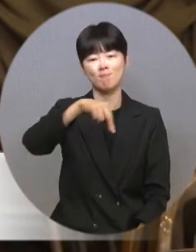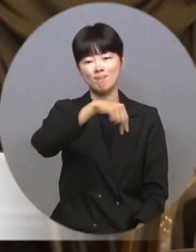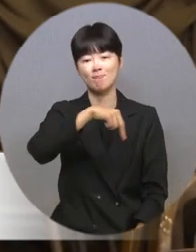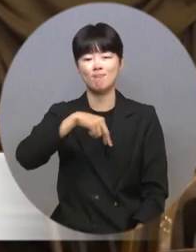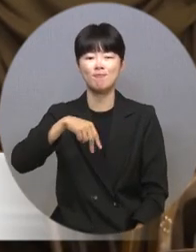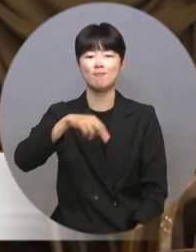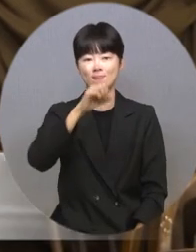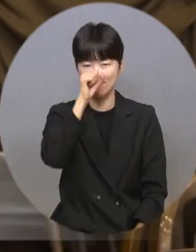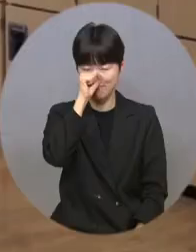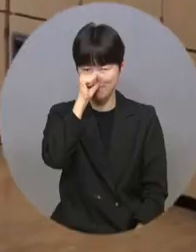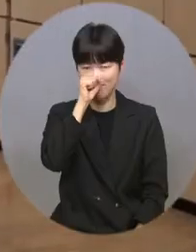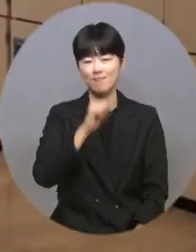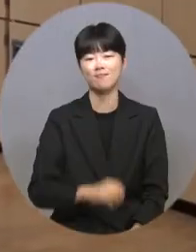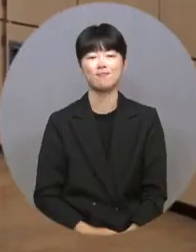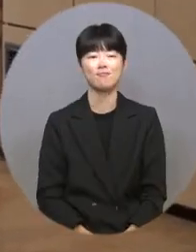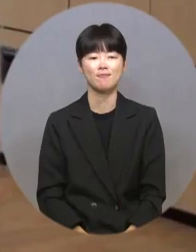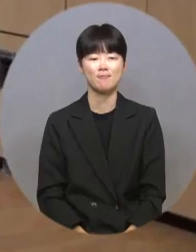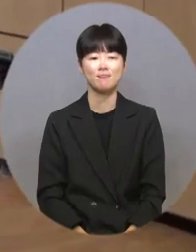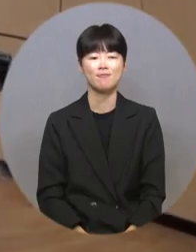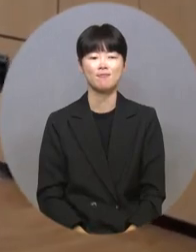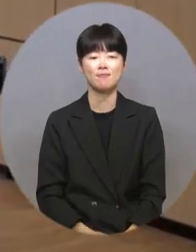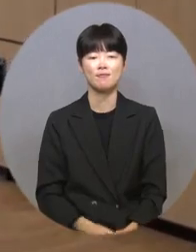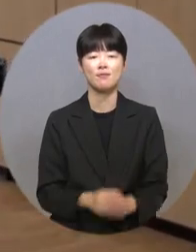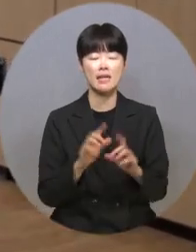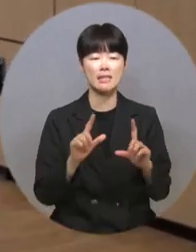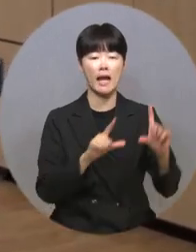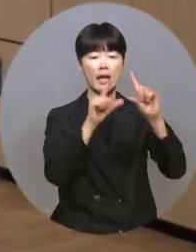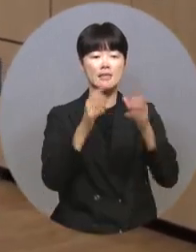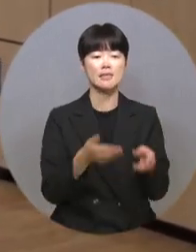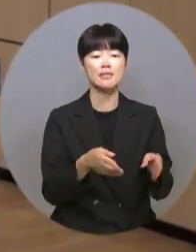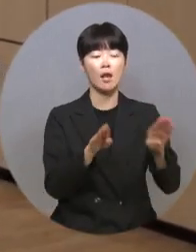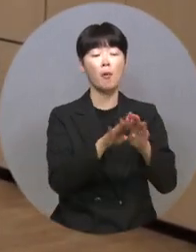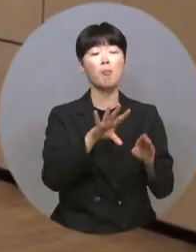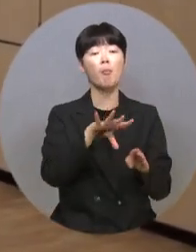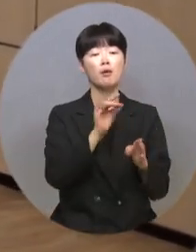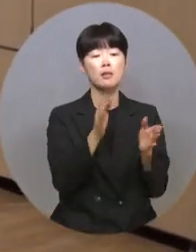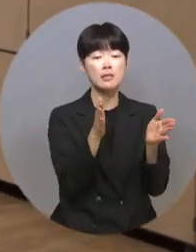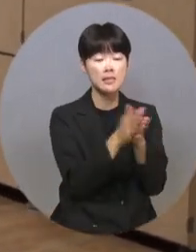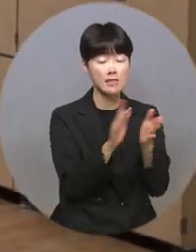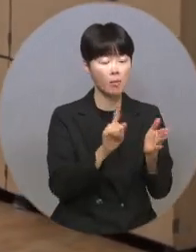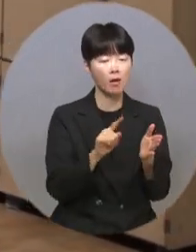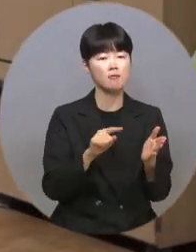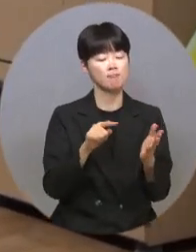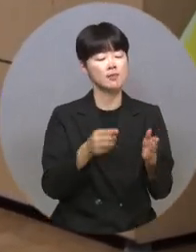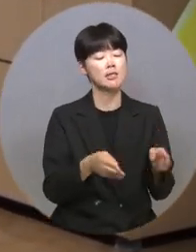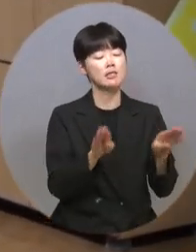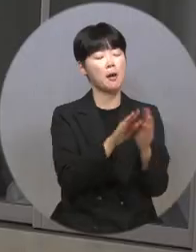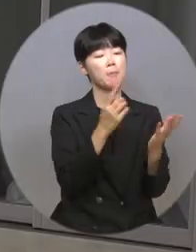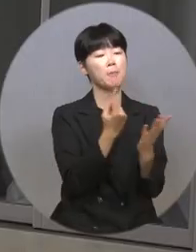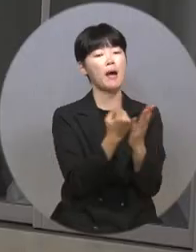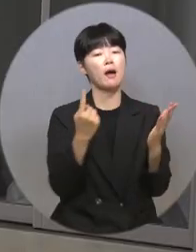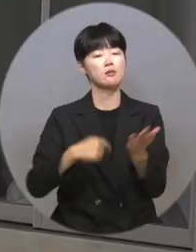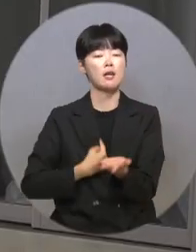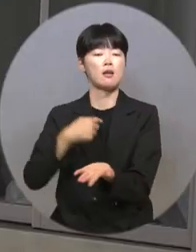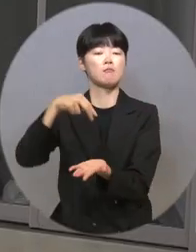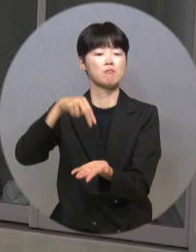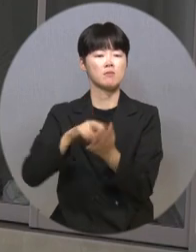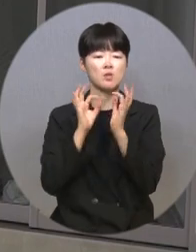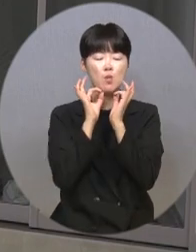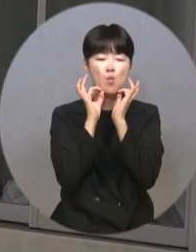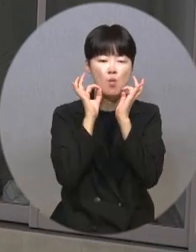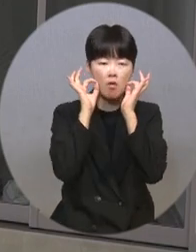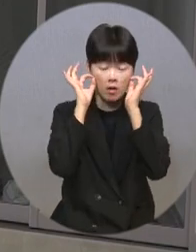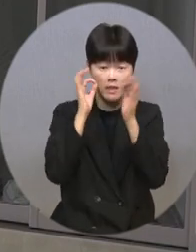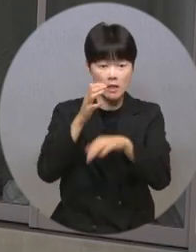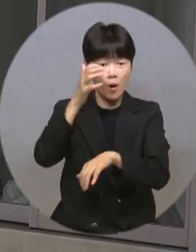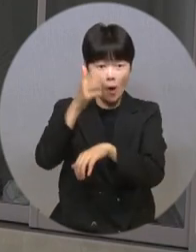돌아다니니까 좋아요. 거주 시설에서 먼저 시작된 탈 시설의 노력, 그 결과는 자립한 식구들의